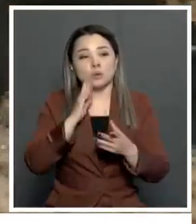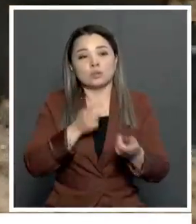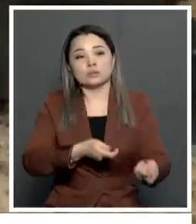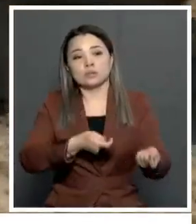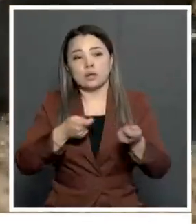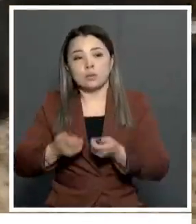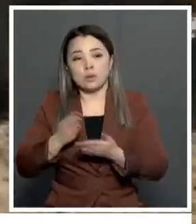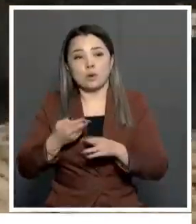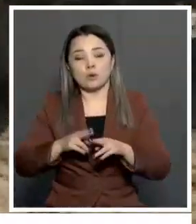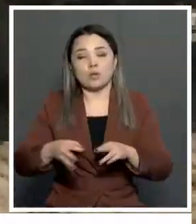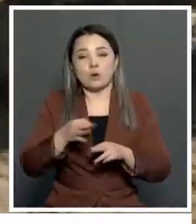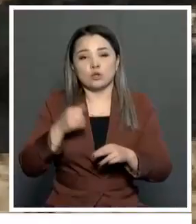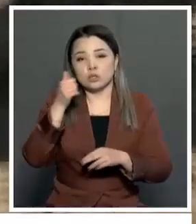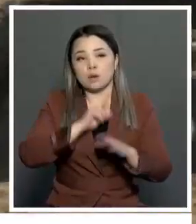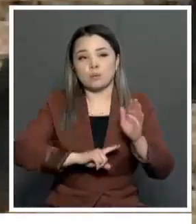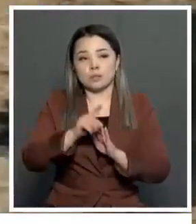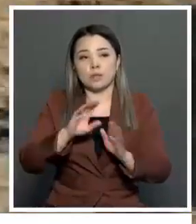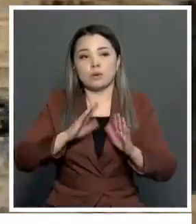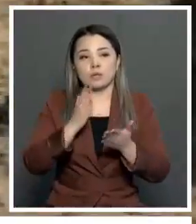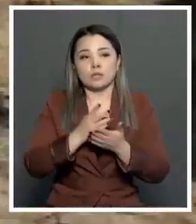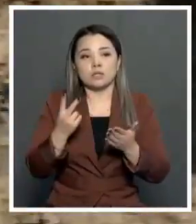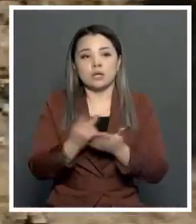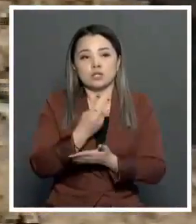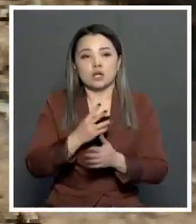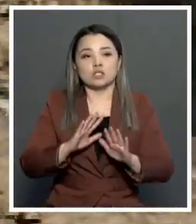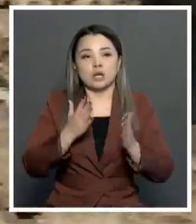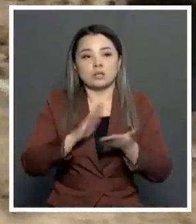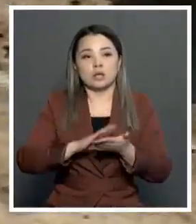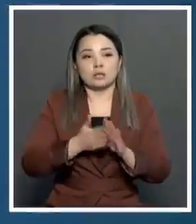шығарылды. Бұл осы ауданда жыл басталғалы тіркелген екінші жағдай.